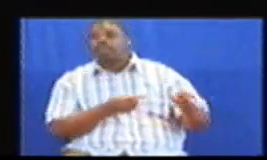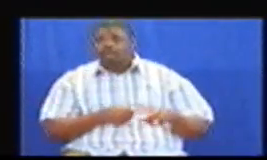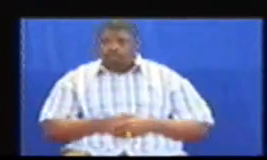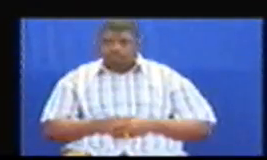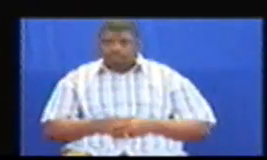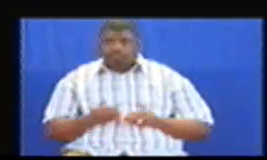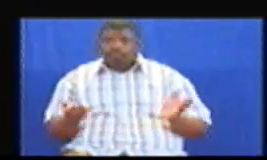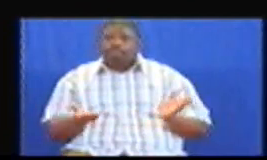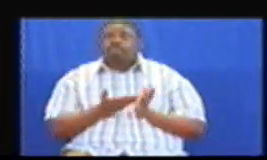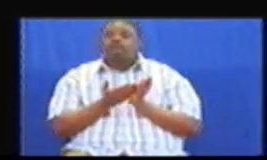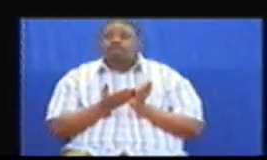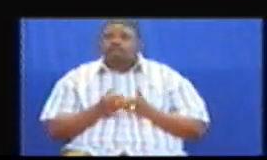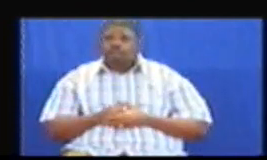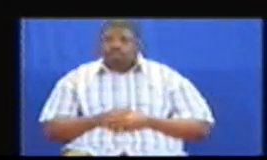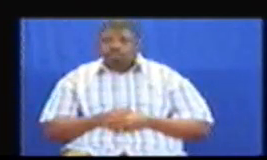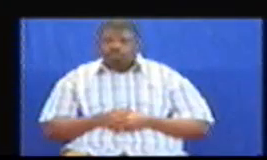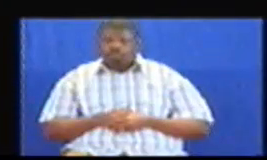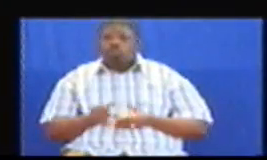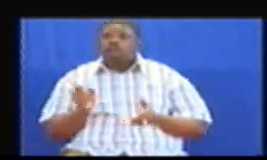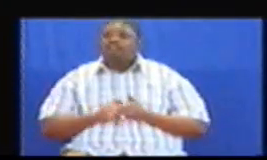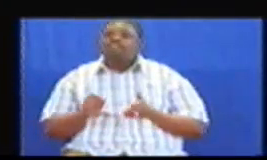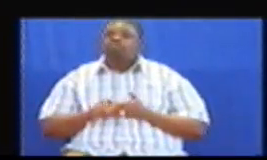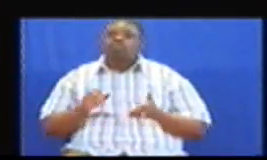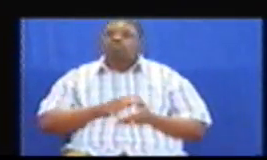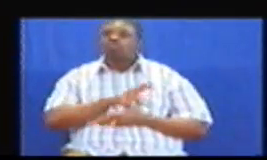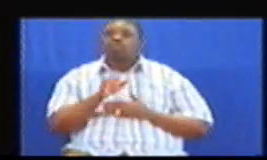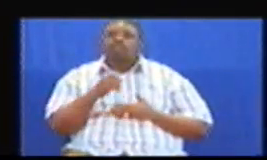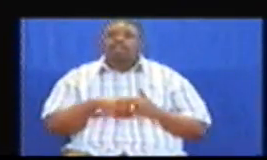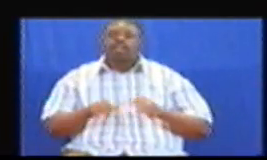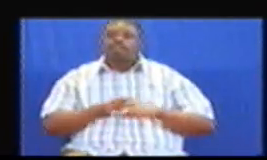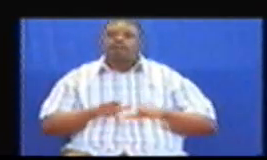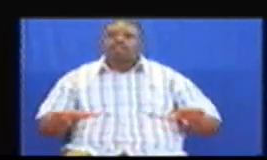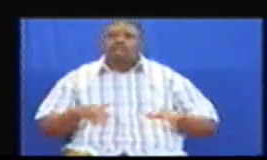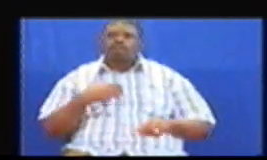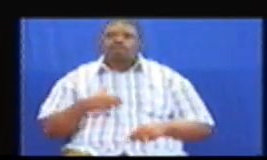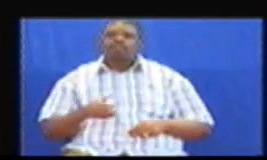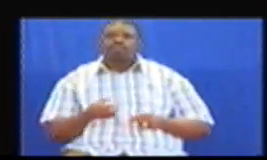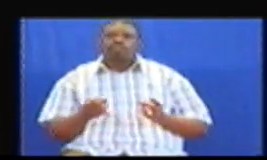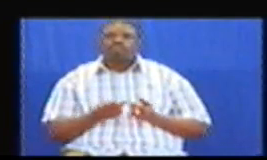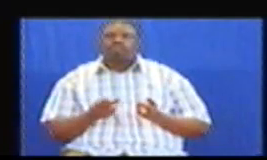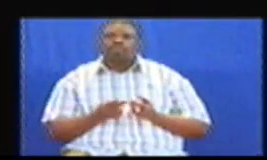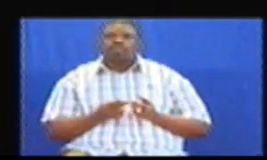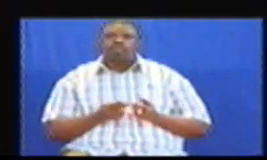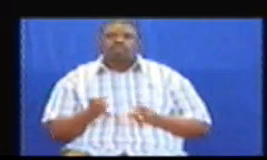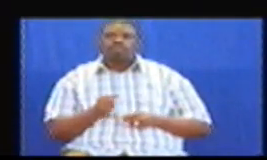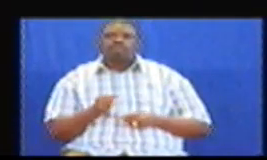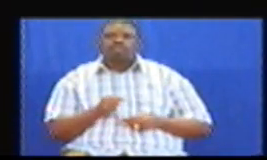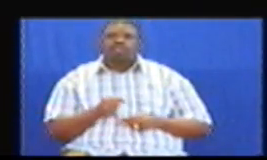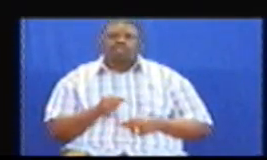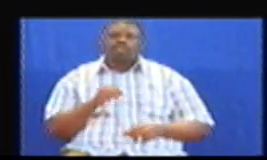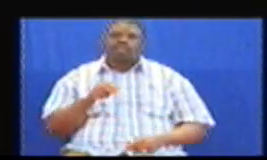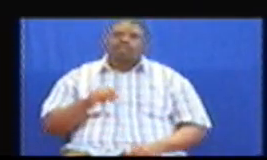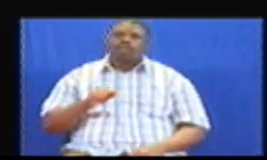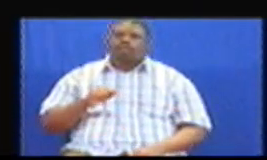hiyo ni bahati very rare kwamba una wanafunzi hawa wote ndani ya baraza la mawaziri, lakini pia ni bahati very rare kwa mzee Maiga ana wanafunzi wake wa shule ya